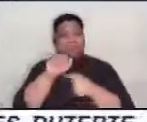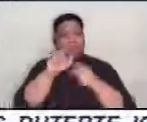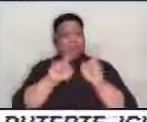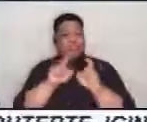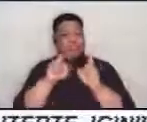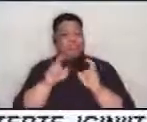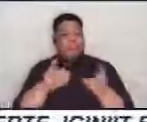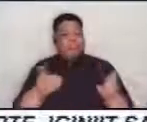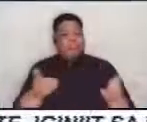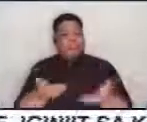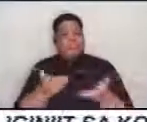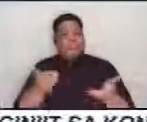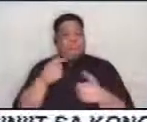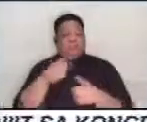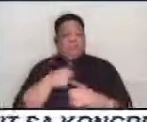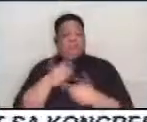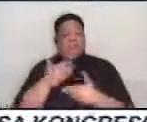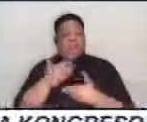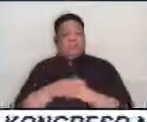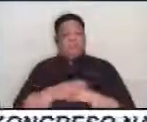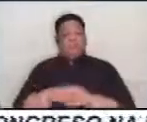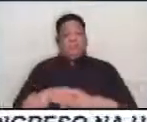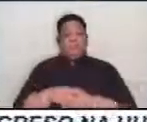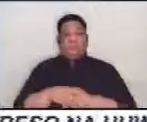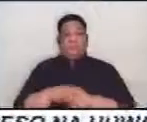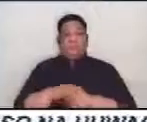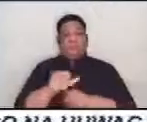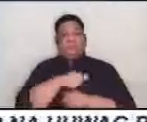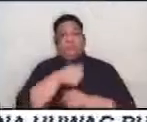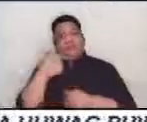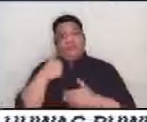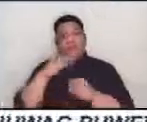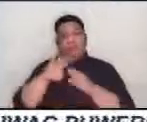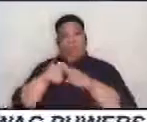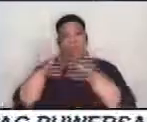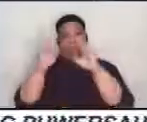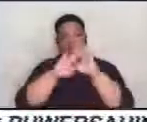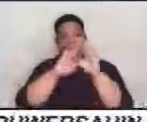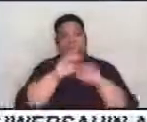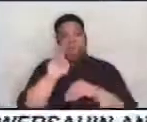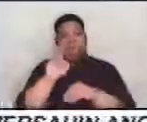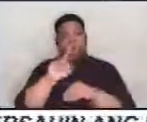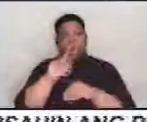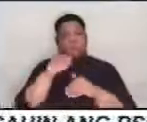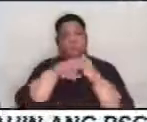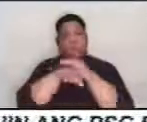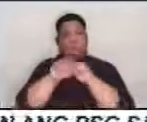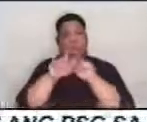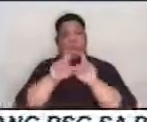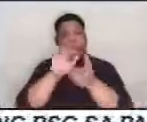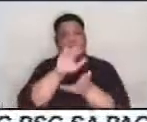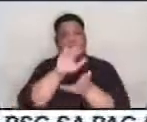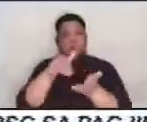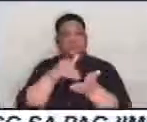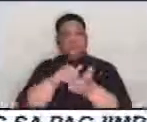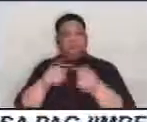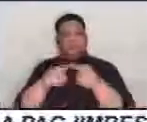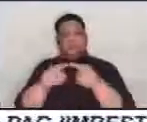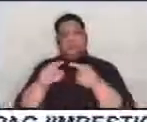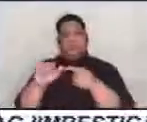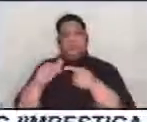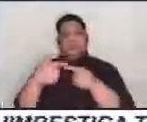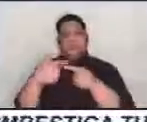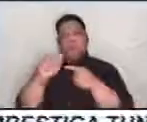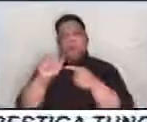nagbabakasyon na mga nagbakasyon mula sa probinsya noong holiday season. Muling paalala ni